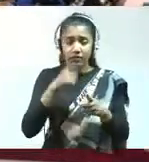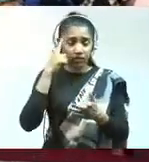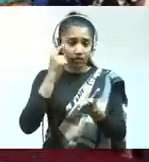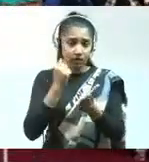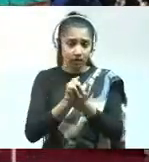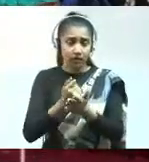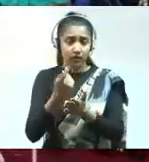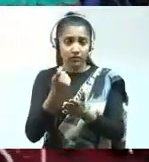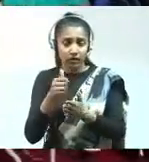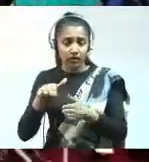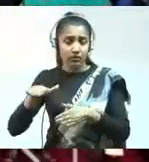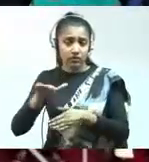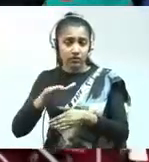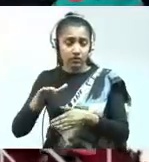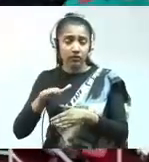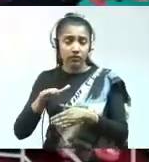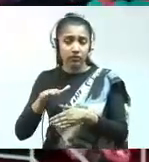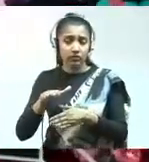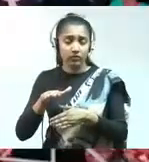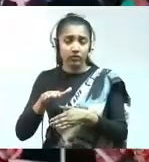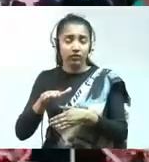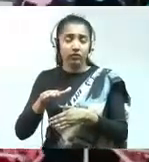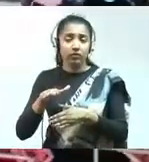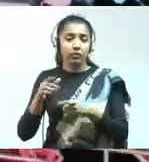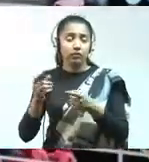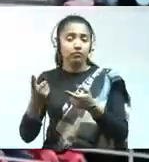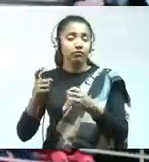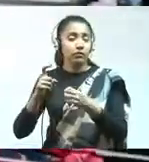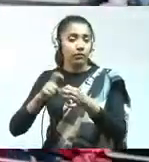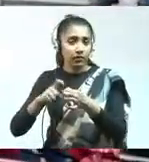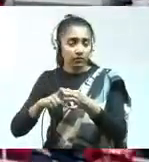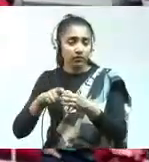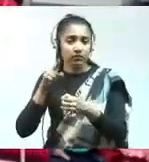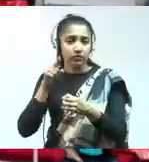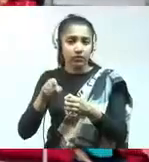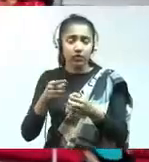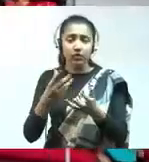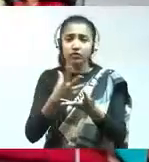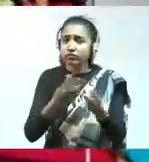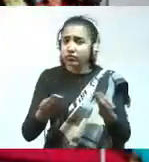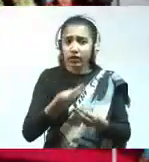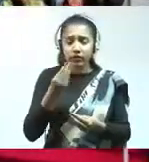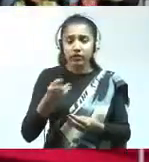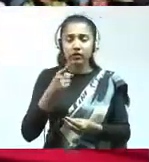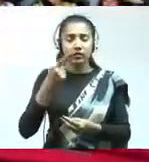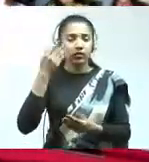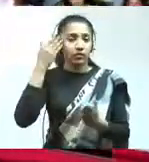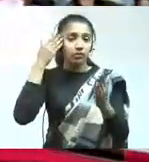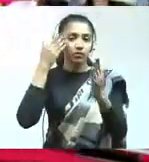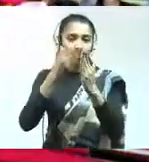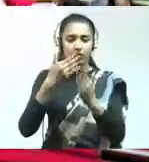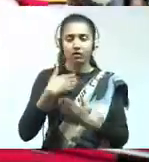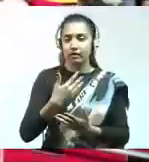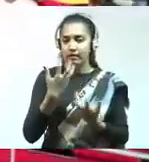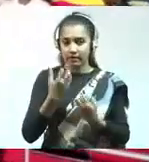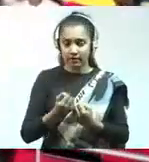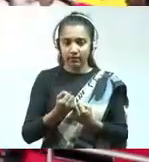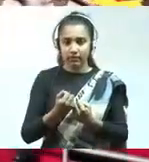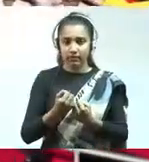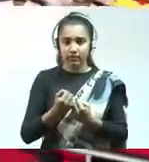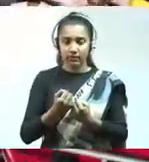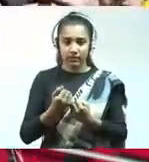සමාජ අර්බුදයට පිළියමක් සෙවීමේ දැඩි අධිෂ්ඨානයෙන් යුක්තවයි මිත්‍රවරුනි.